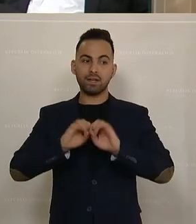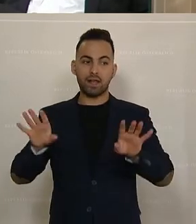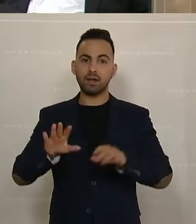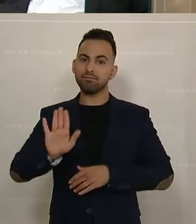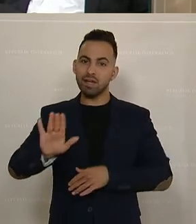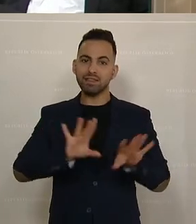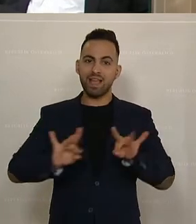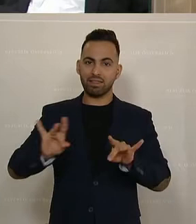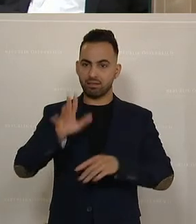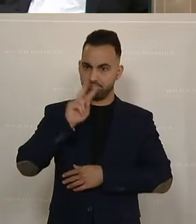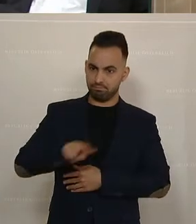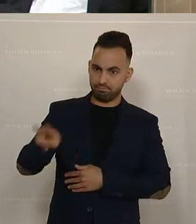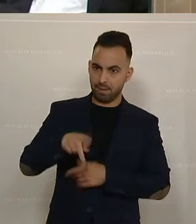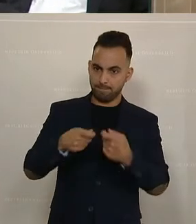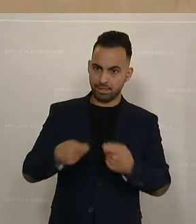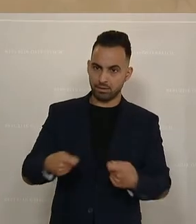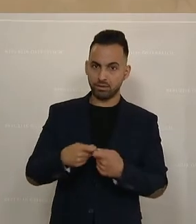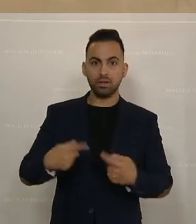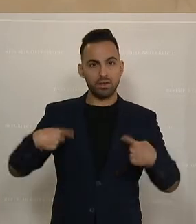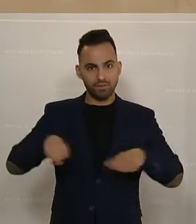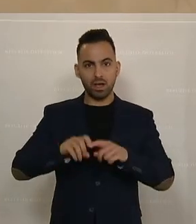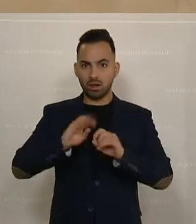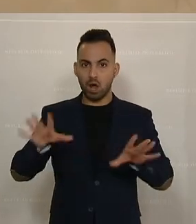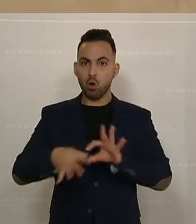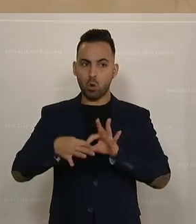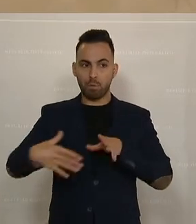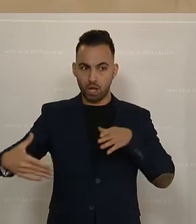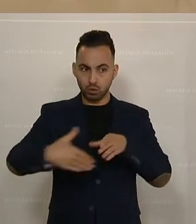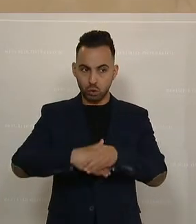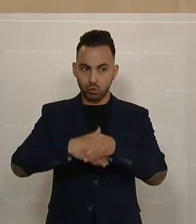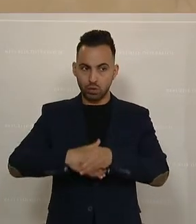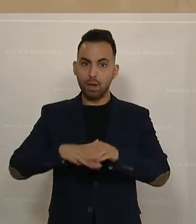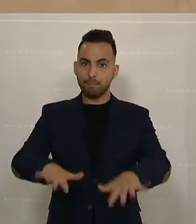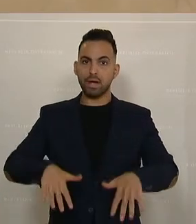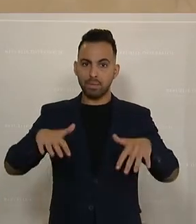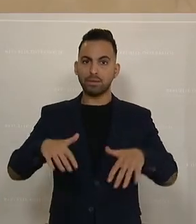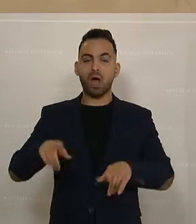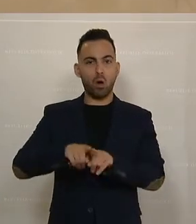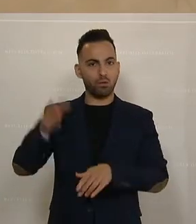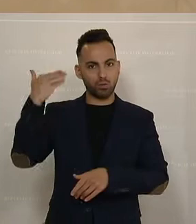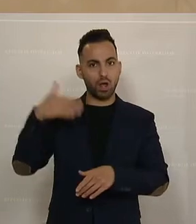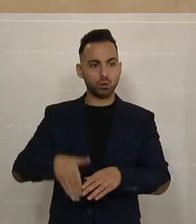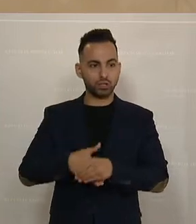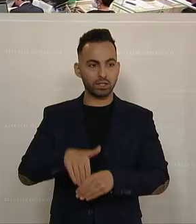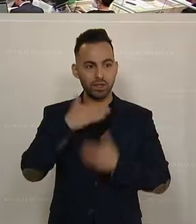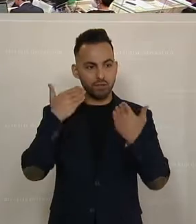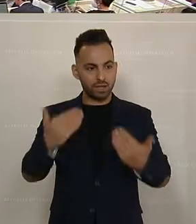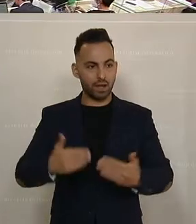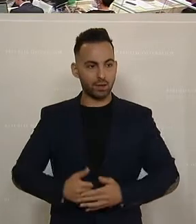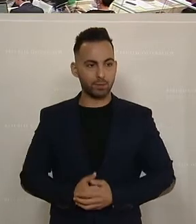an ihren taten messen und unsere hand ist auch für eine kooperation mit dem parlament wie auch in der vergangenheit ausgestreckt bin